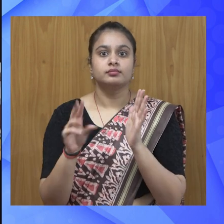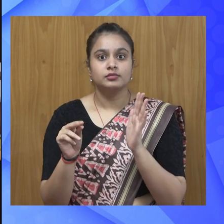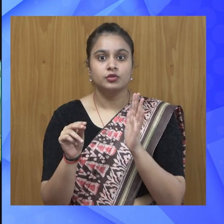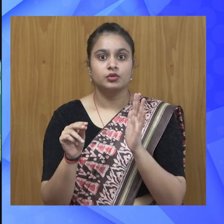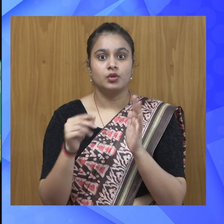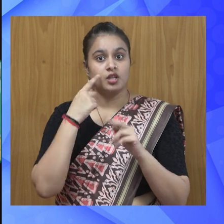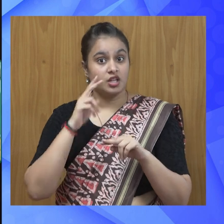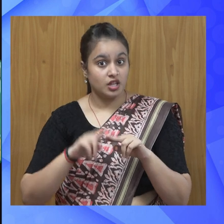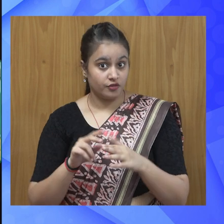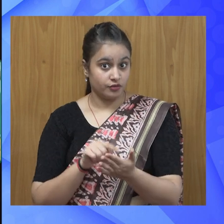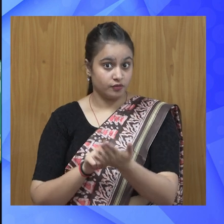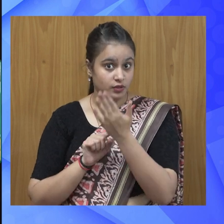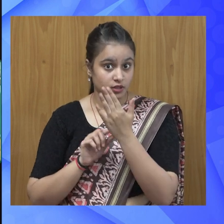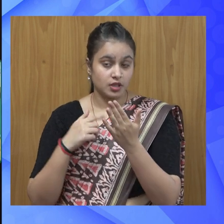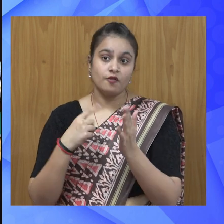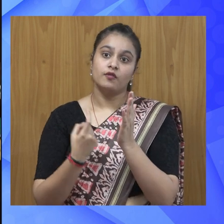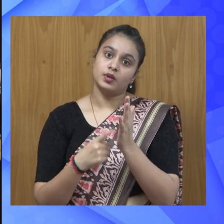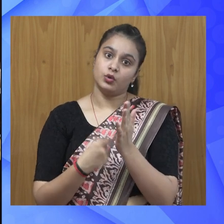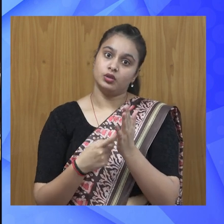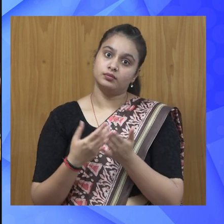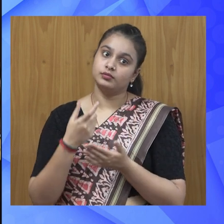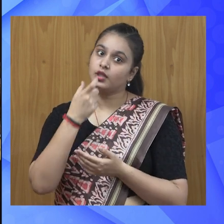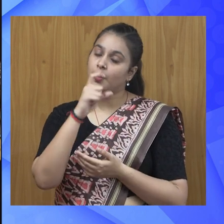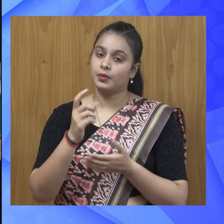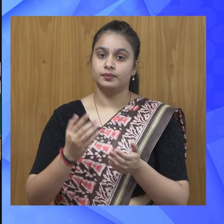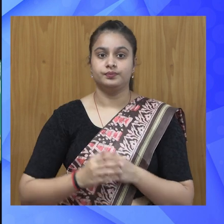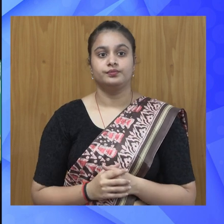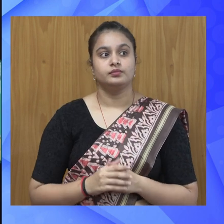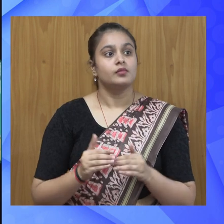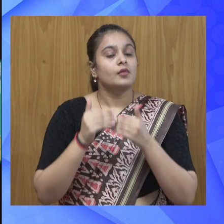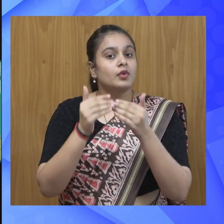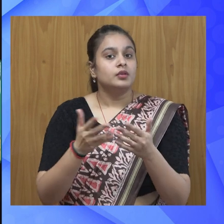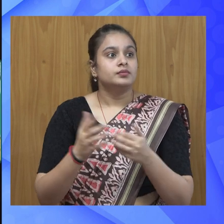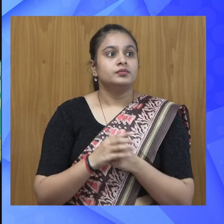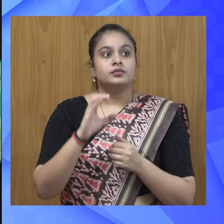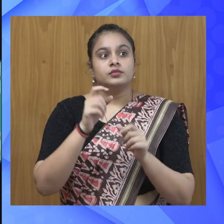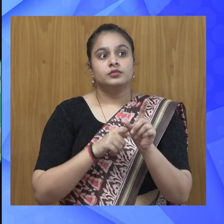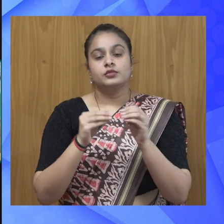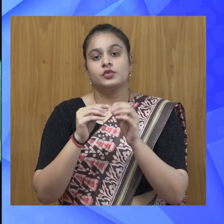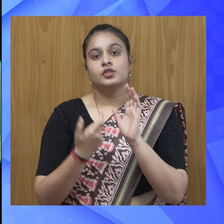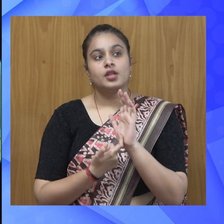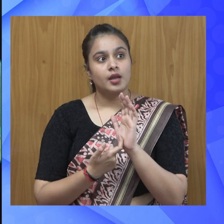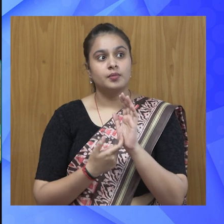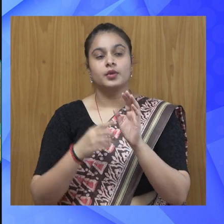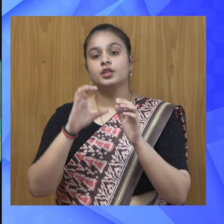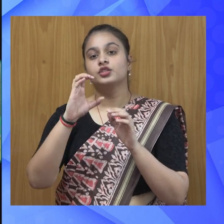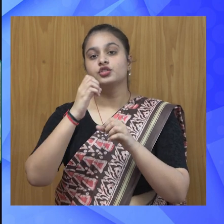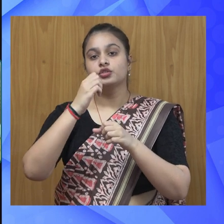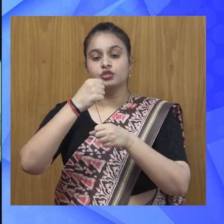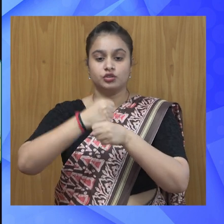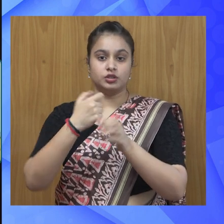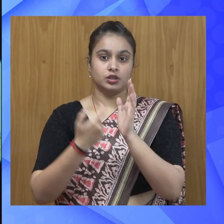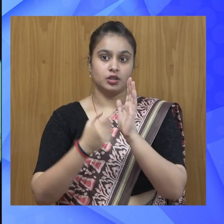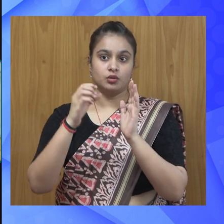are facing, so you need to report. Next is what is cyber grooming? Now, this is very interesting. What